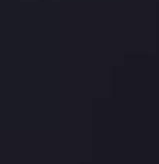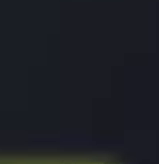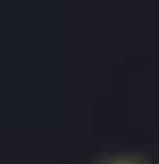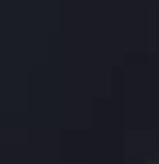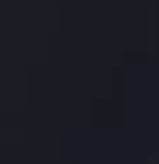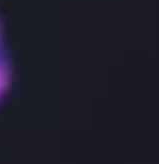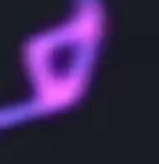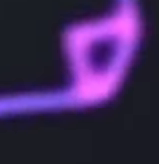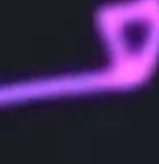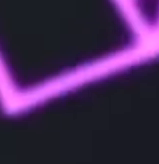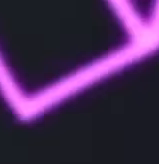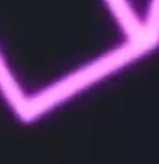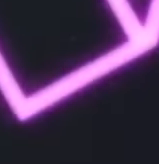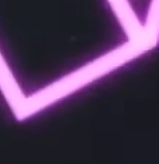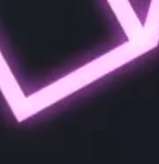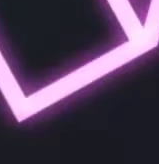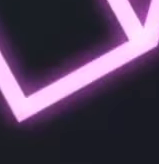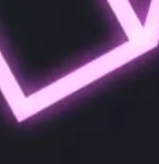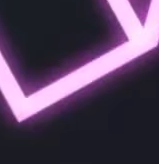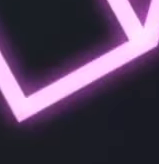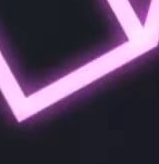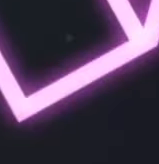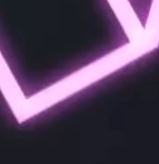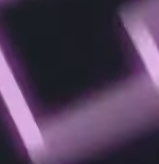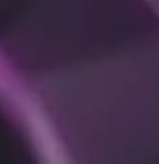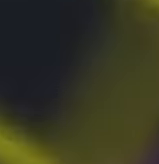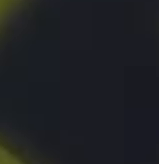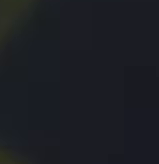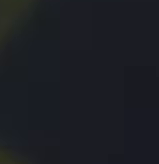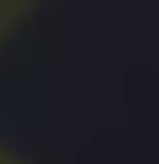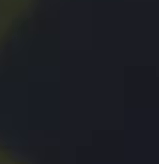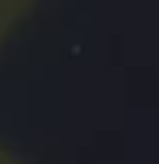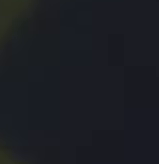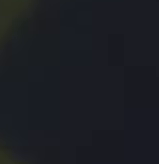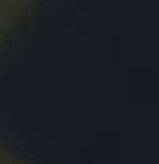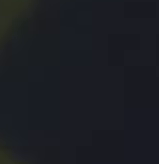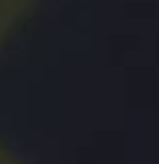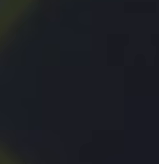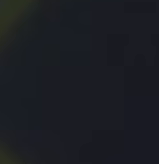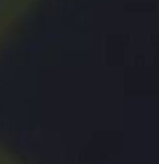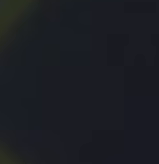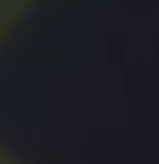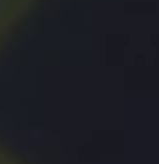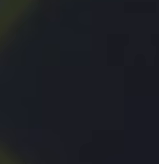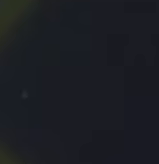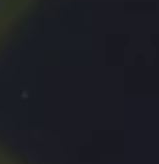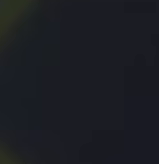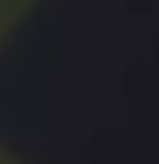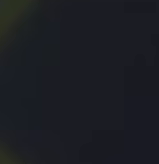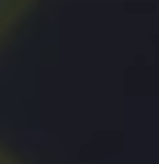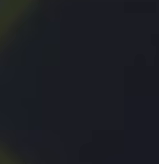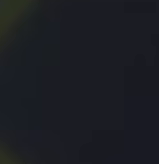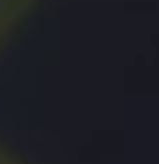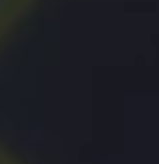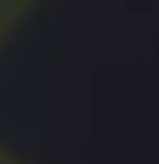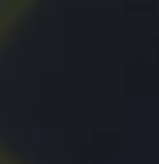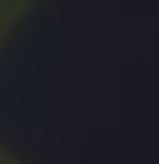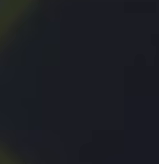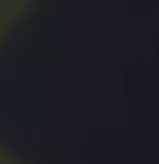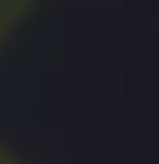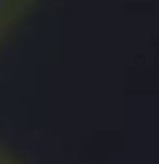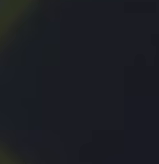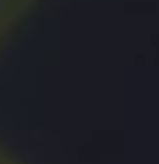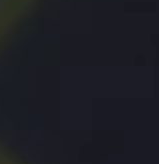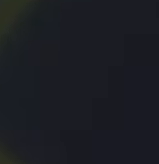ibinibigay ng mga state auditors sa government agencies. Maaaring ito ay unqualified o clean opinion na